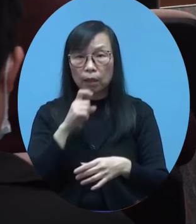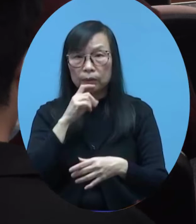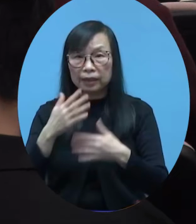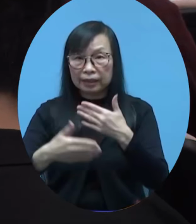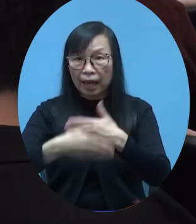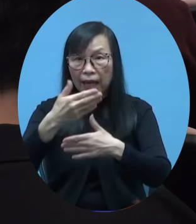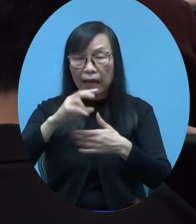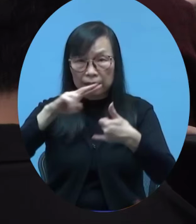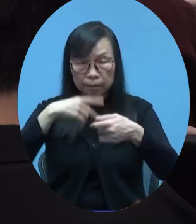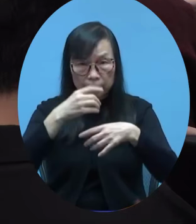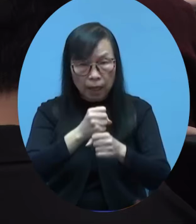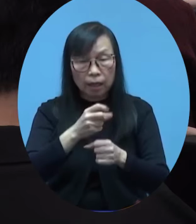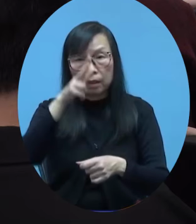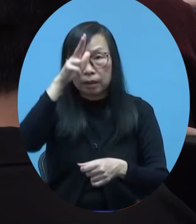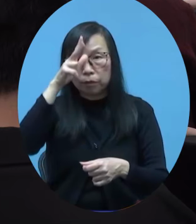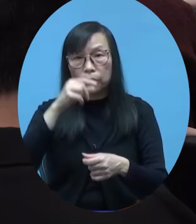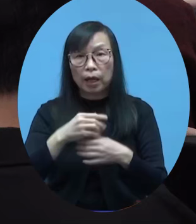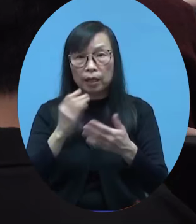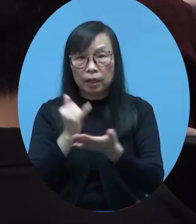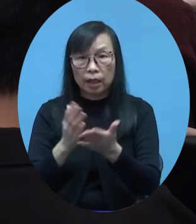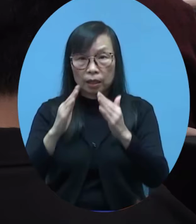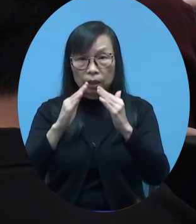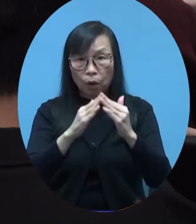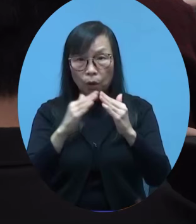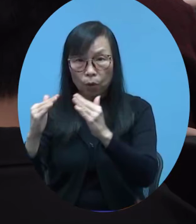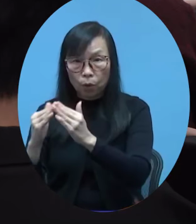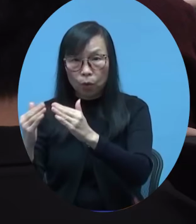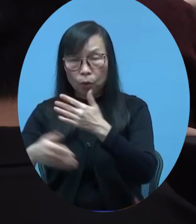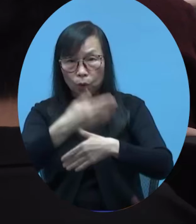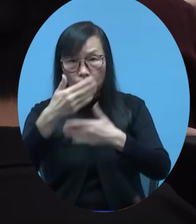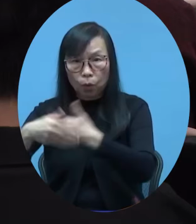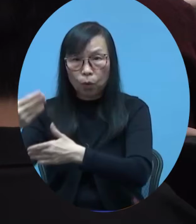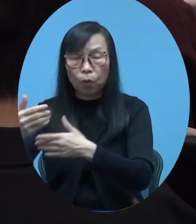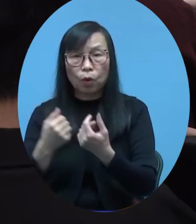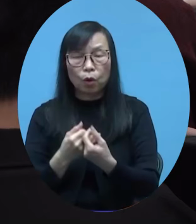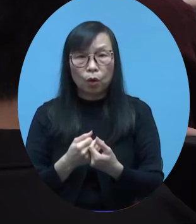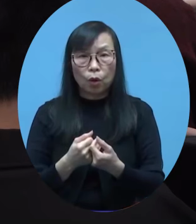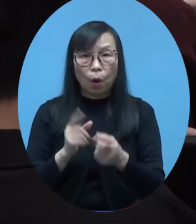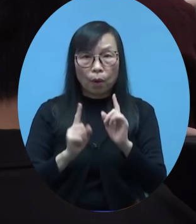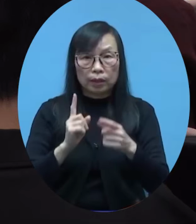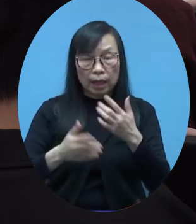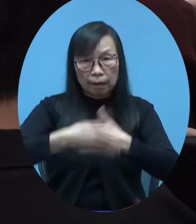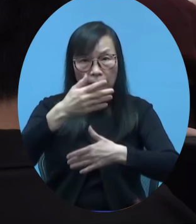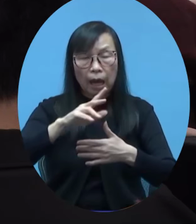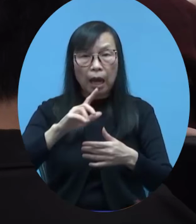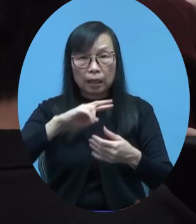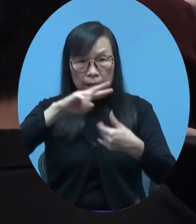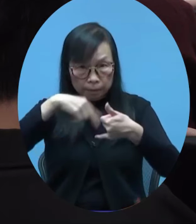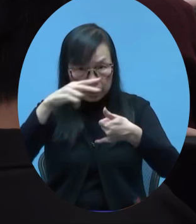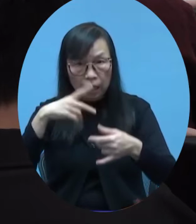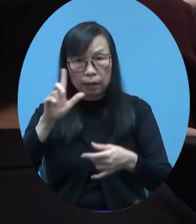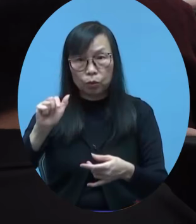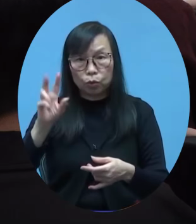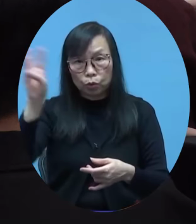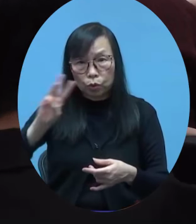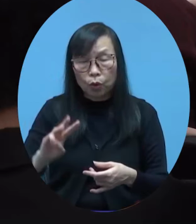測之後咧，政府都會喺即係同一條屋村或者屋苑嘅其他座數，或者係一啲即係大廈都會驗污水咧？其實有冇話